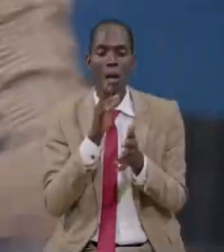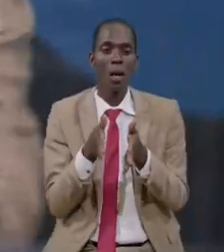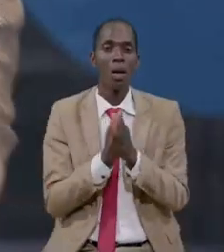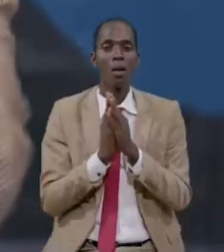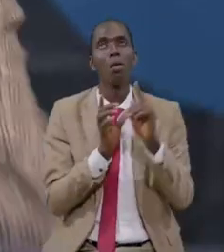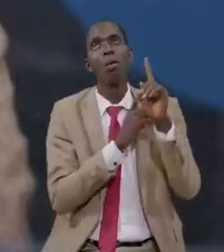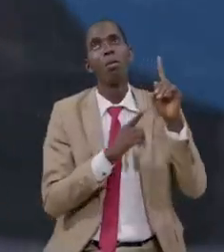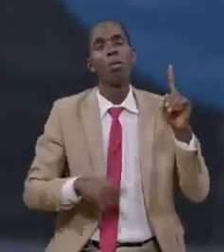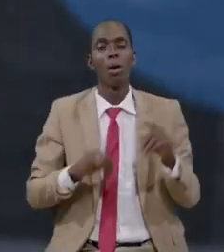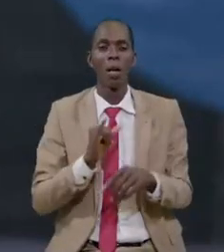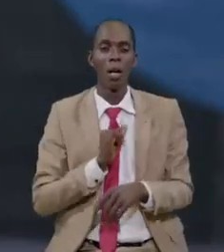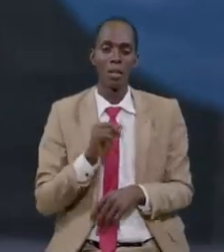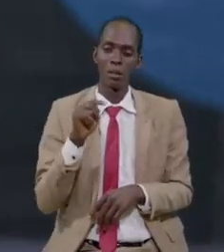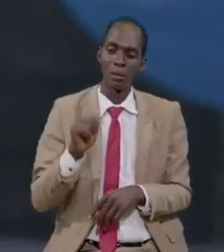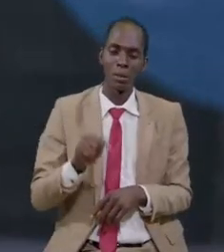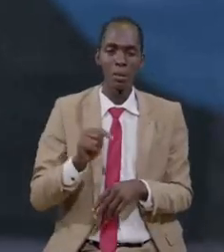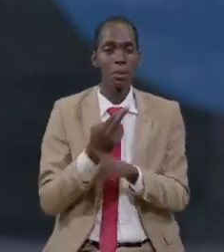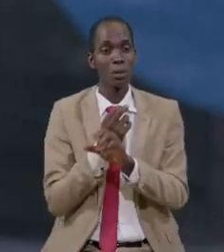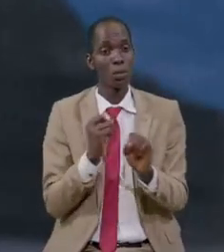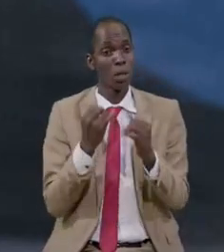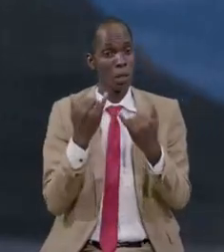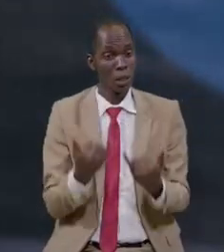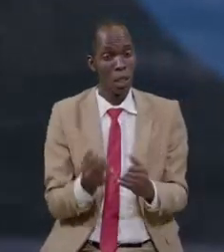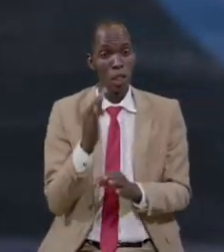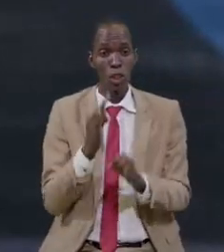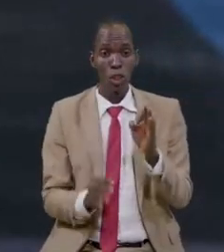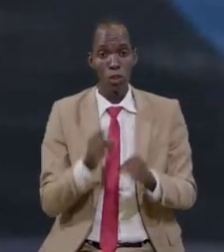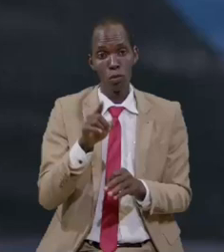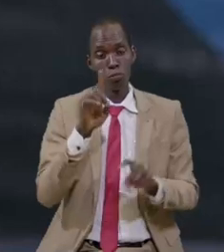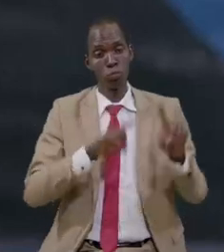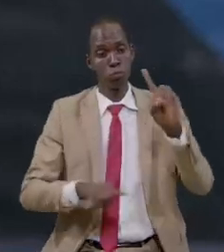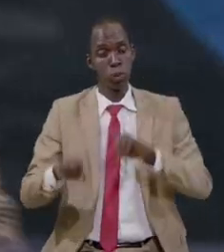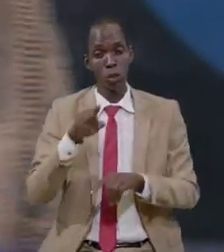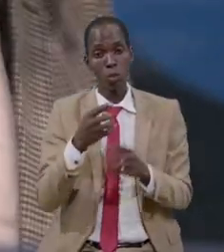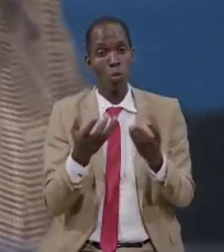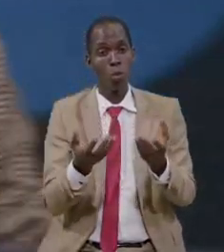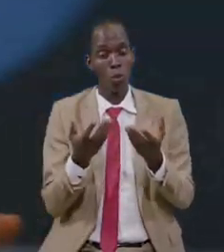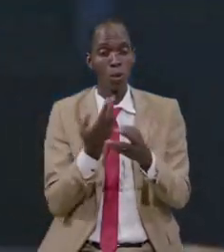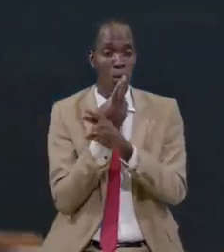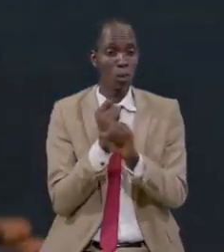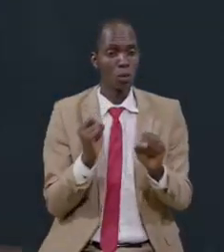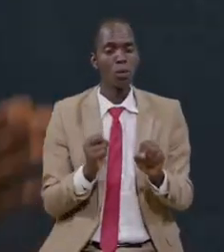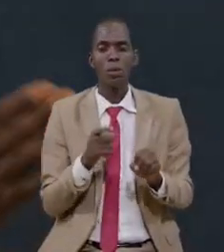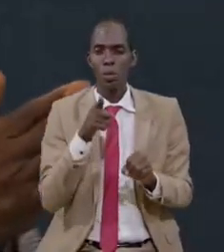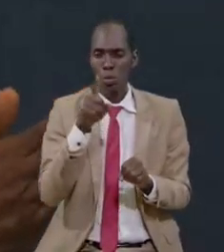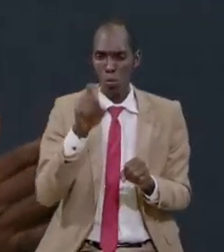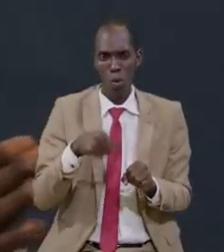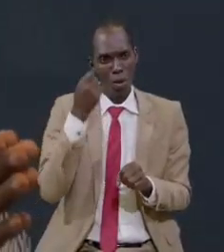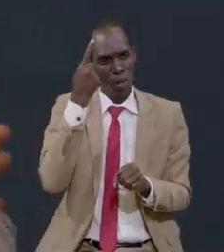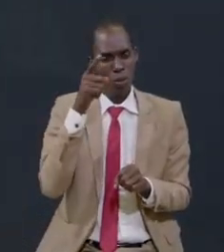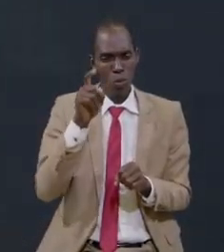veux la rédemption ». Maintenant, tu dis que tu veux la rédemption, tu dois comprendre, tu dois définir.